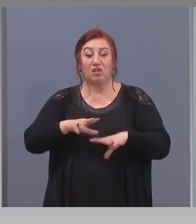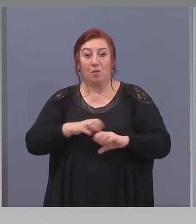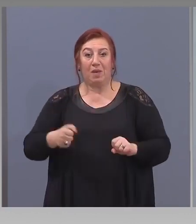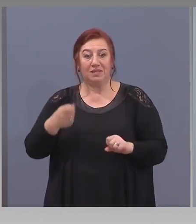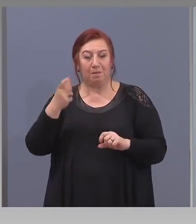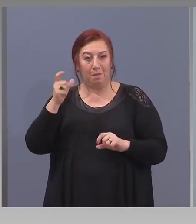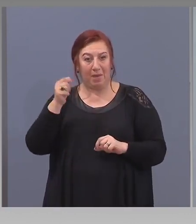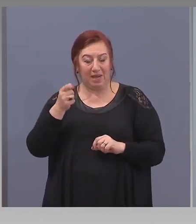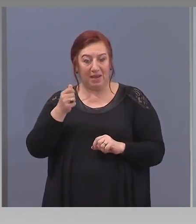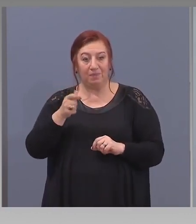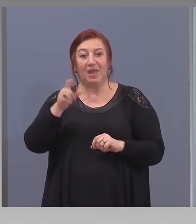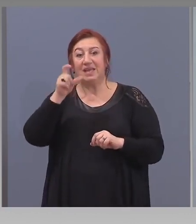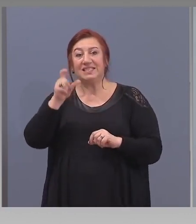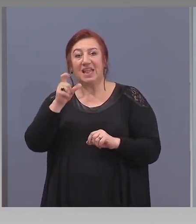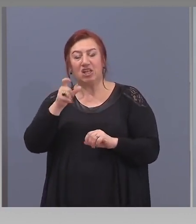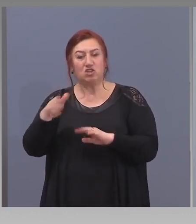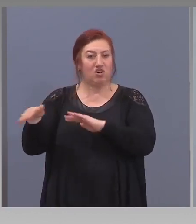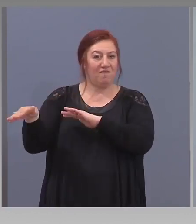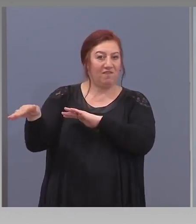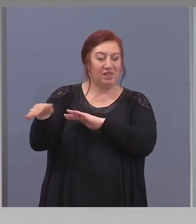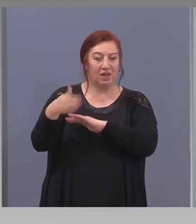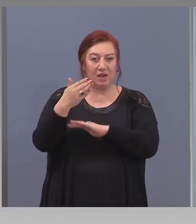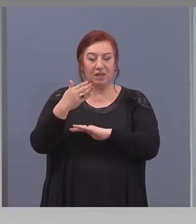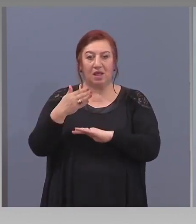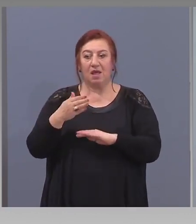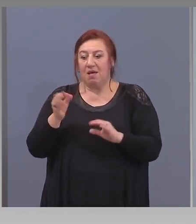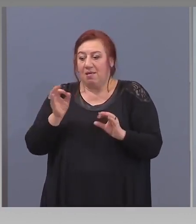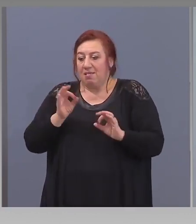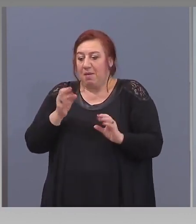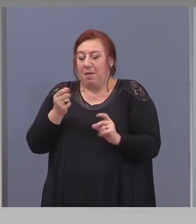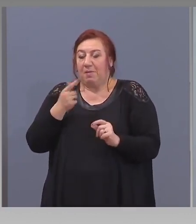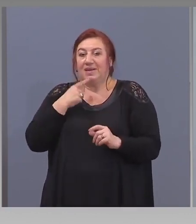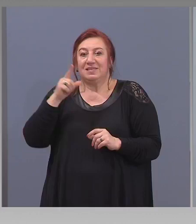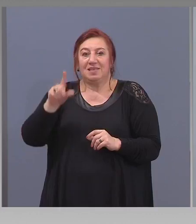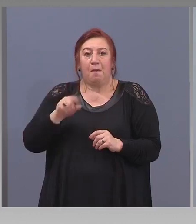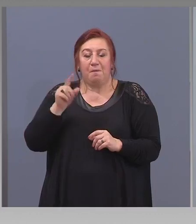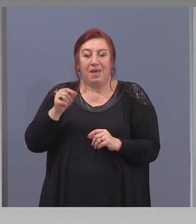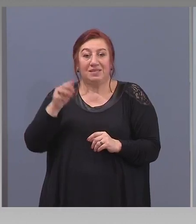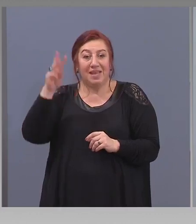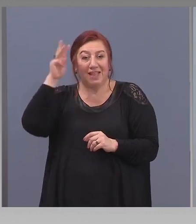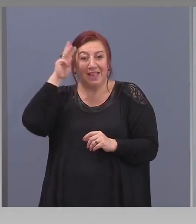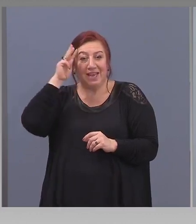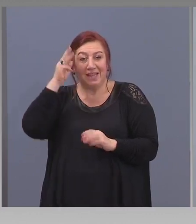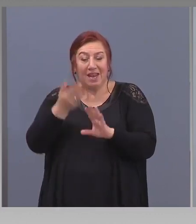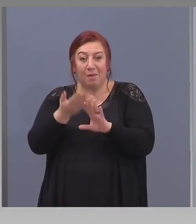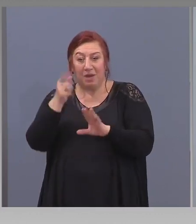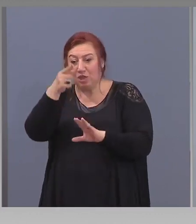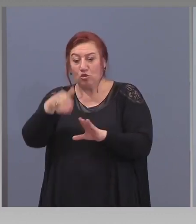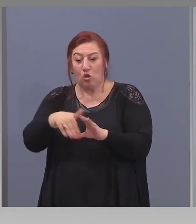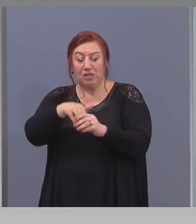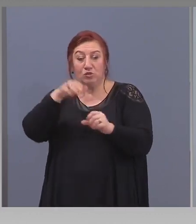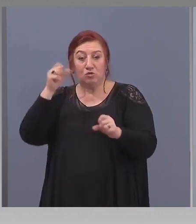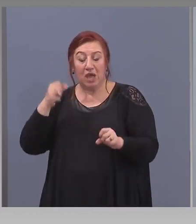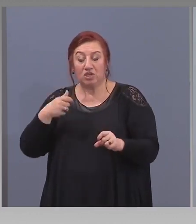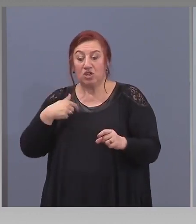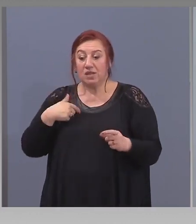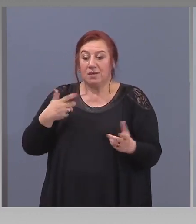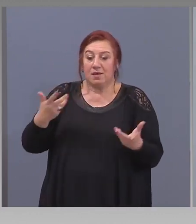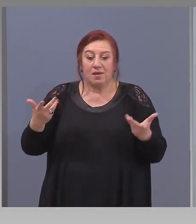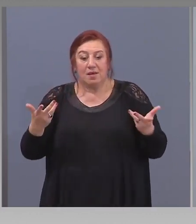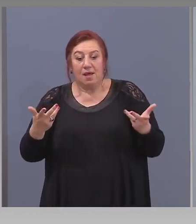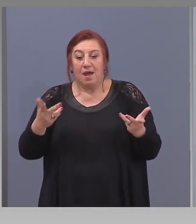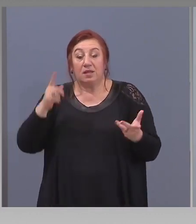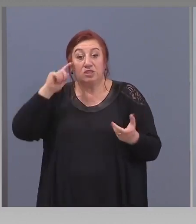си тръгна, дигайки пенсиите. 3 дена преди да си тръгне. И ние почнахме да плащаме от първи ден